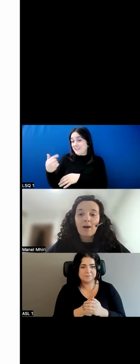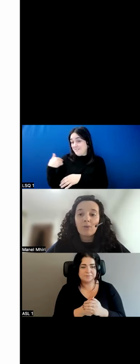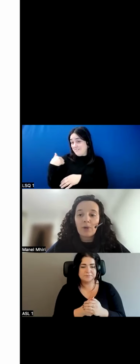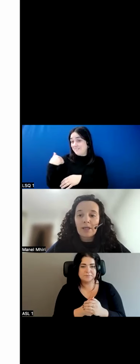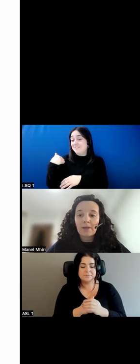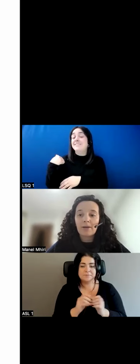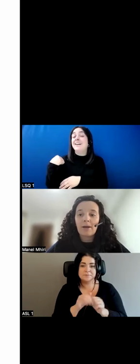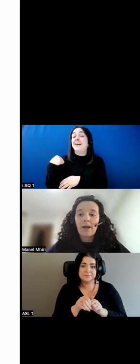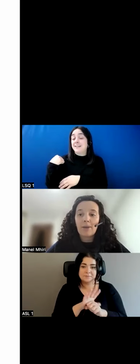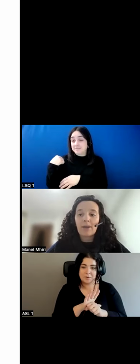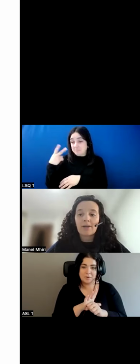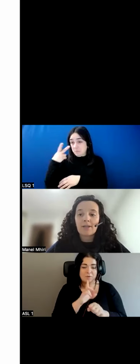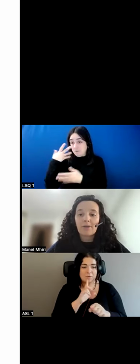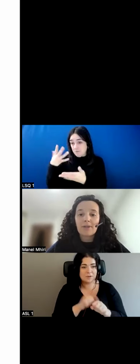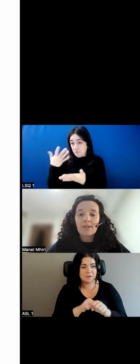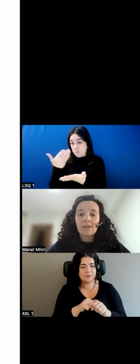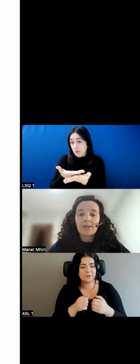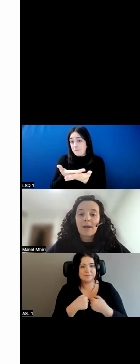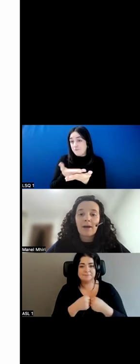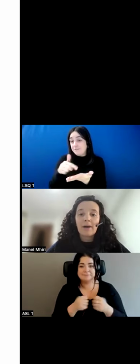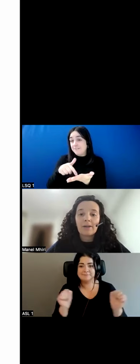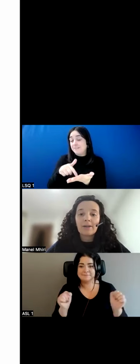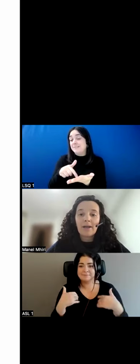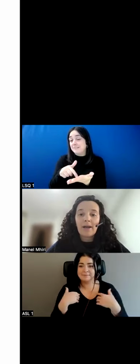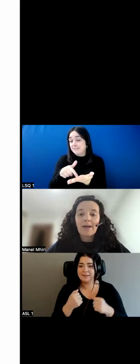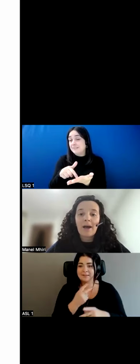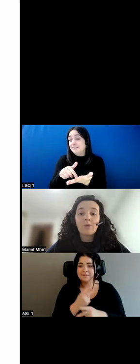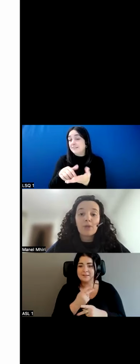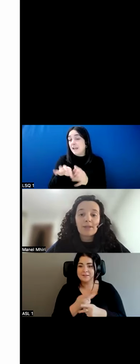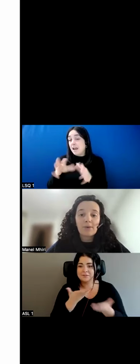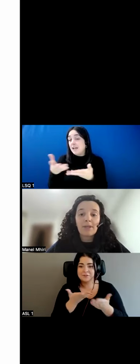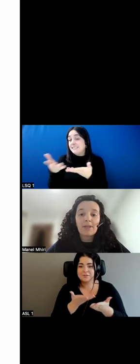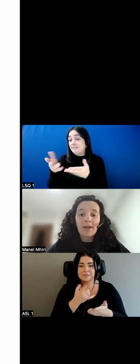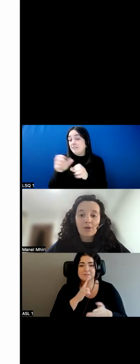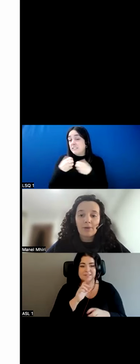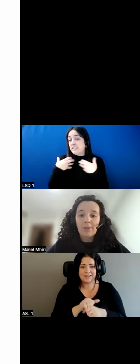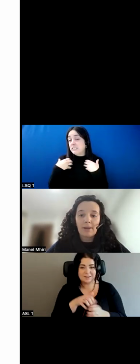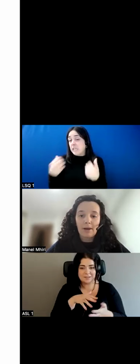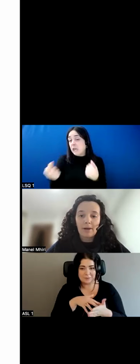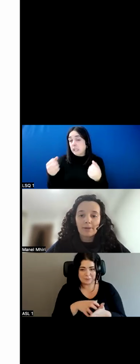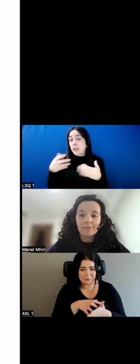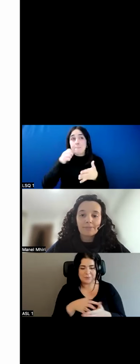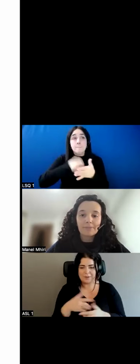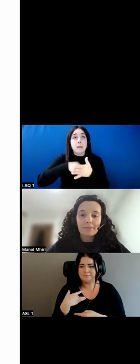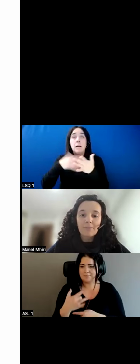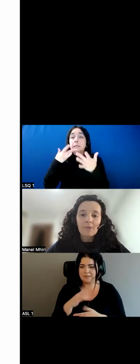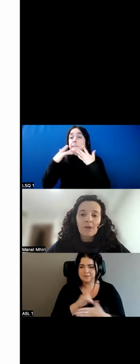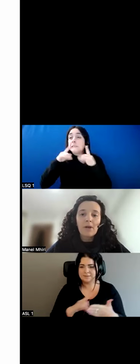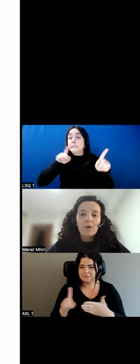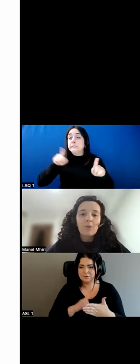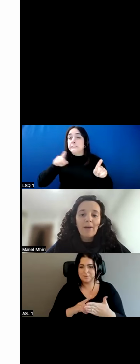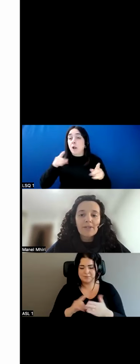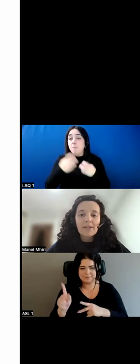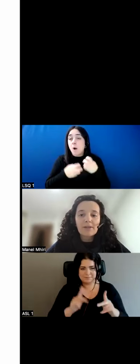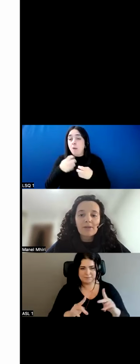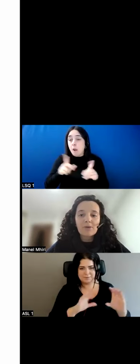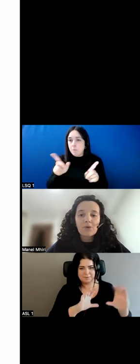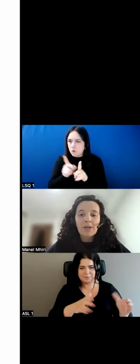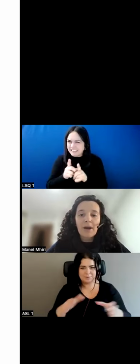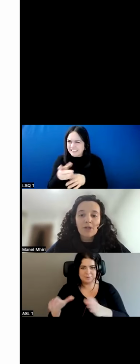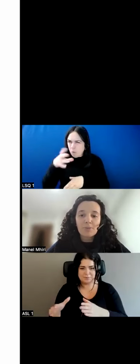Cette pandémie a révélé à quel point les services de santé sont faibles et à quel point ils sont